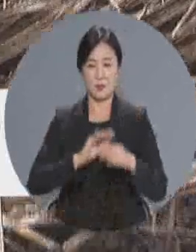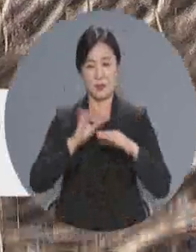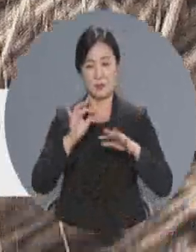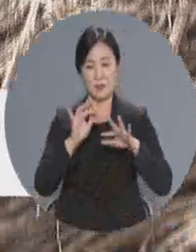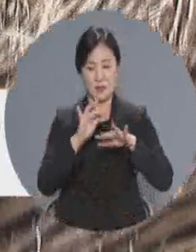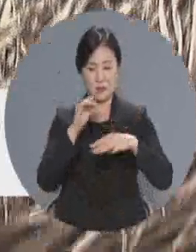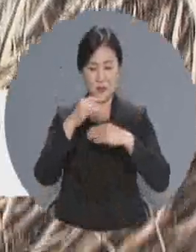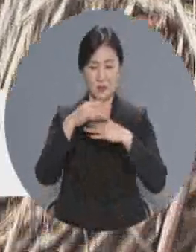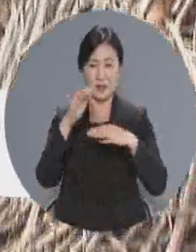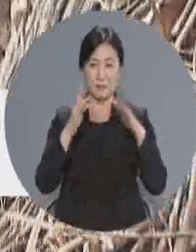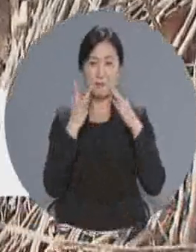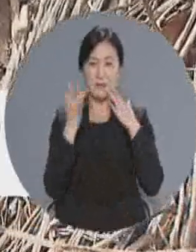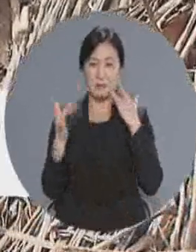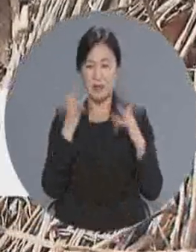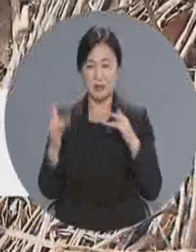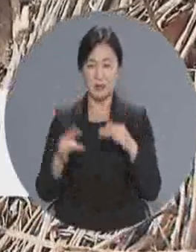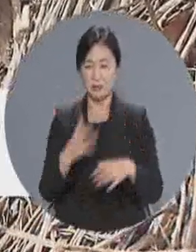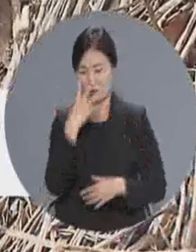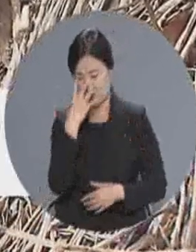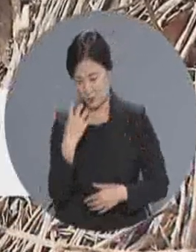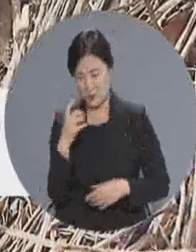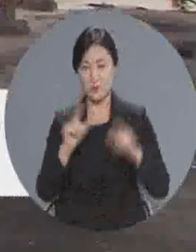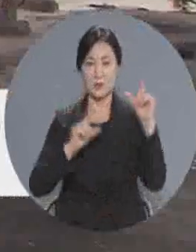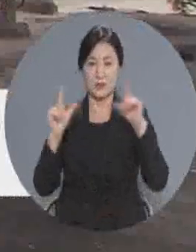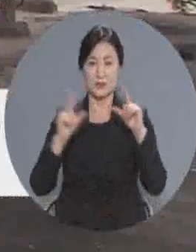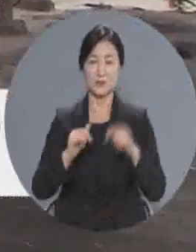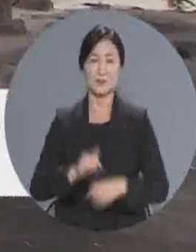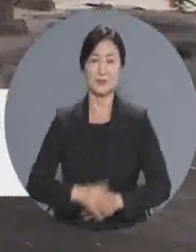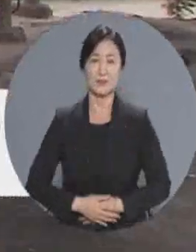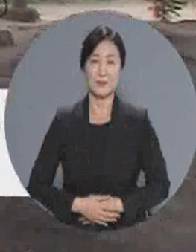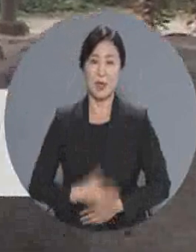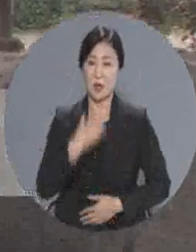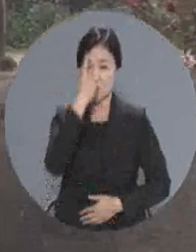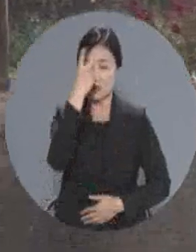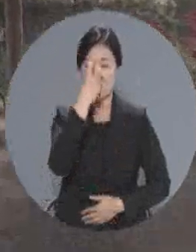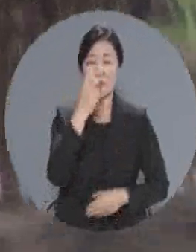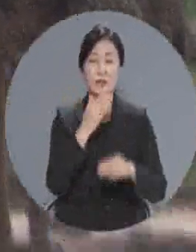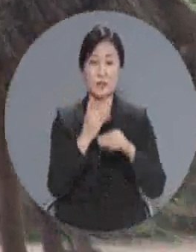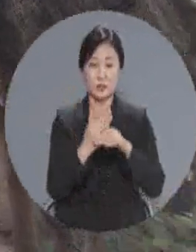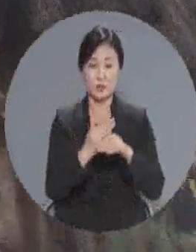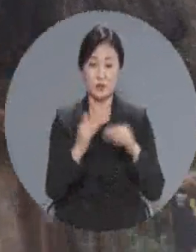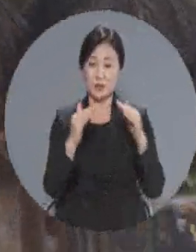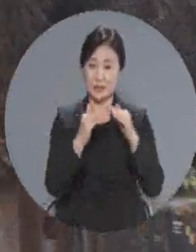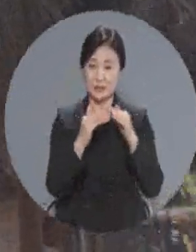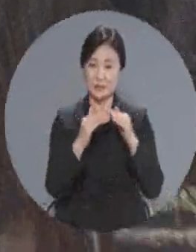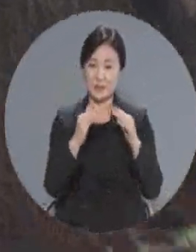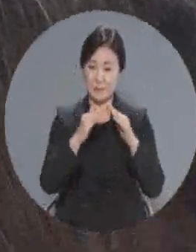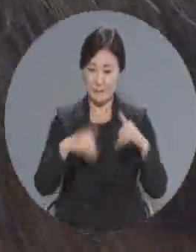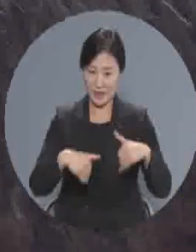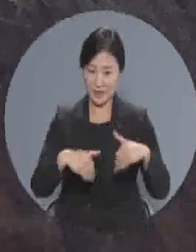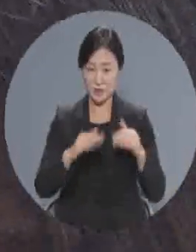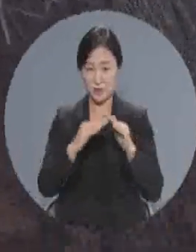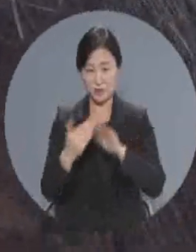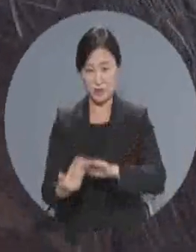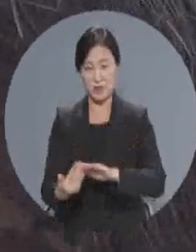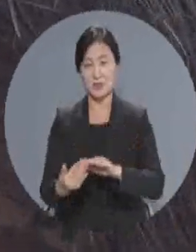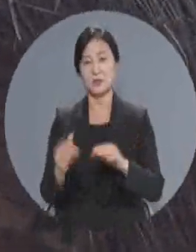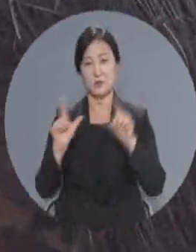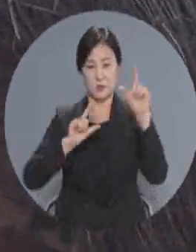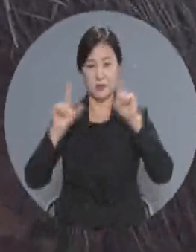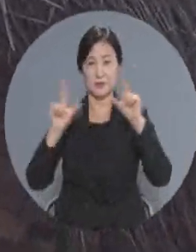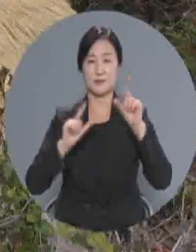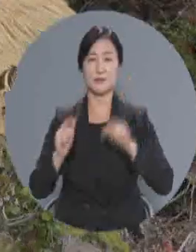빠져 흉물스럽게 방치되고 있습니다. 춘천시가 관리하고 있는 초가지붕이 파손되거나 무너져 내리고 있는